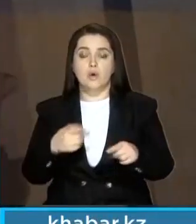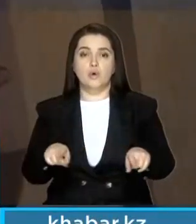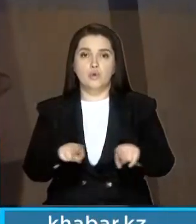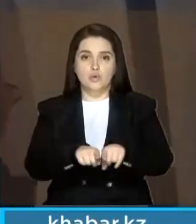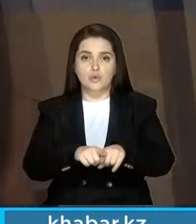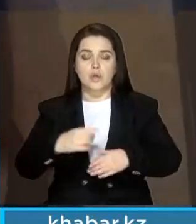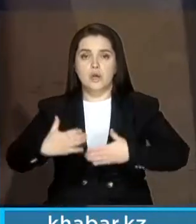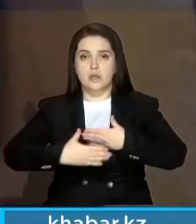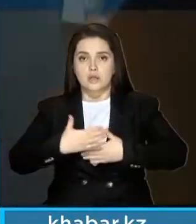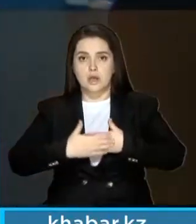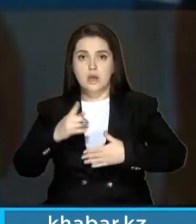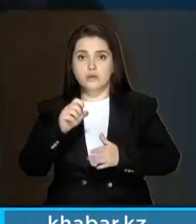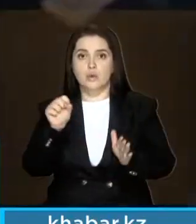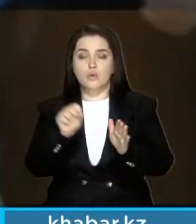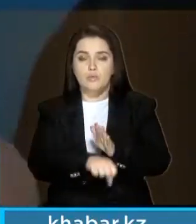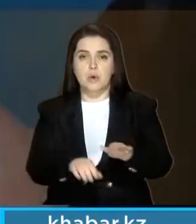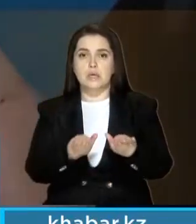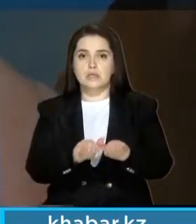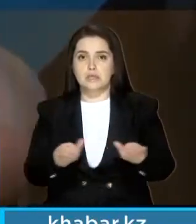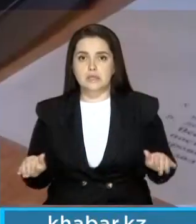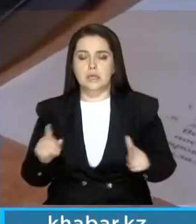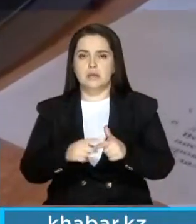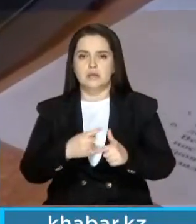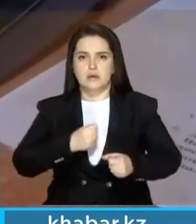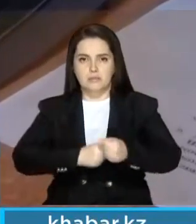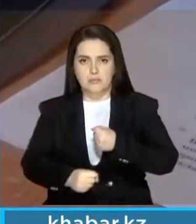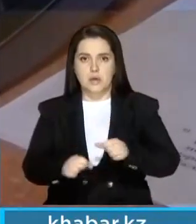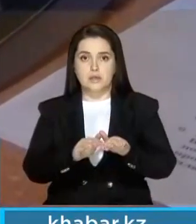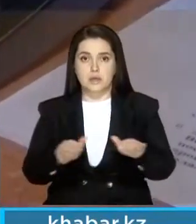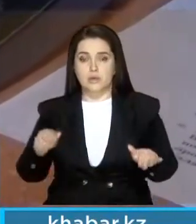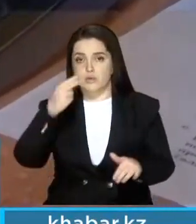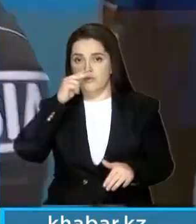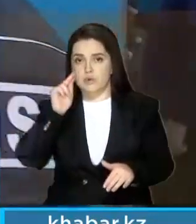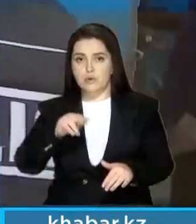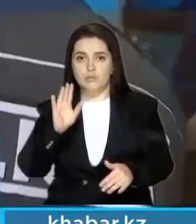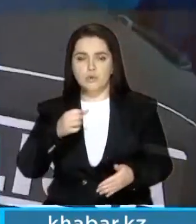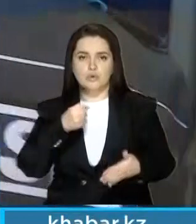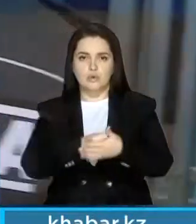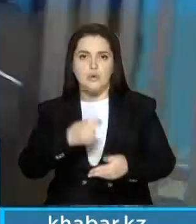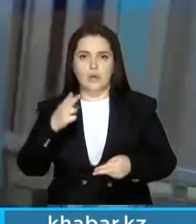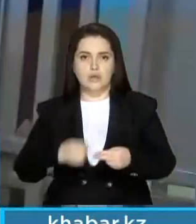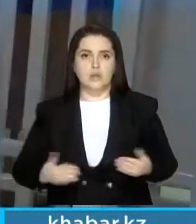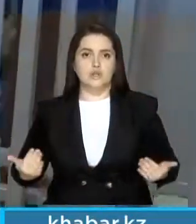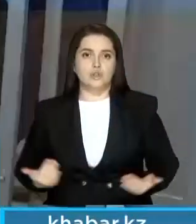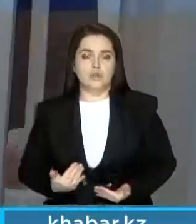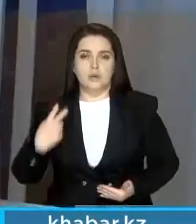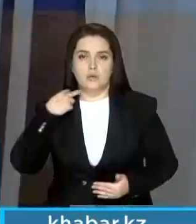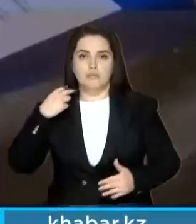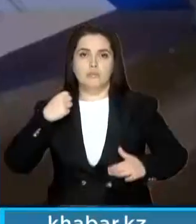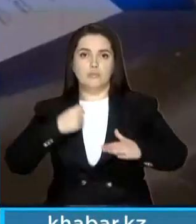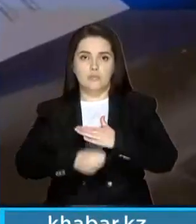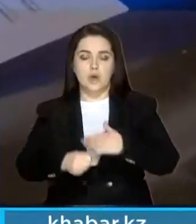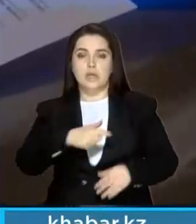безальтернативная мера наказания за убийство малолетних или педофилию. Виновных ждет пожизненное лишение свободы. Но